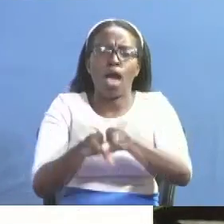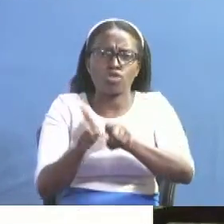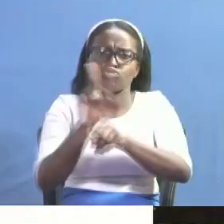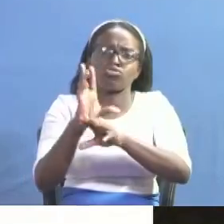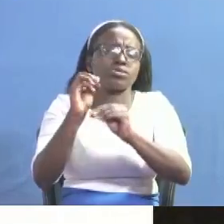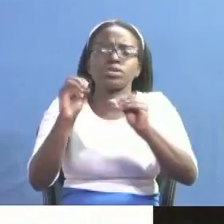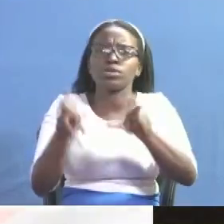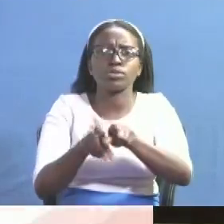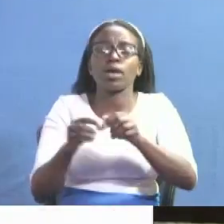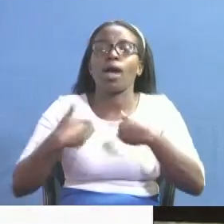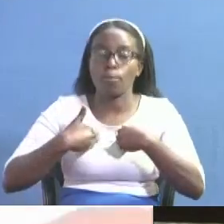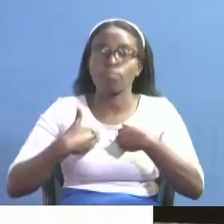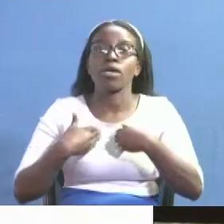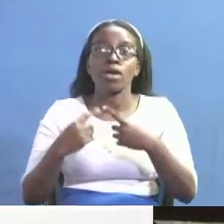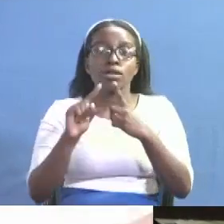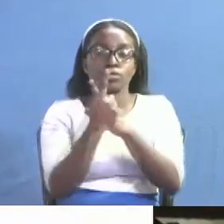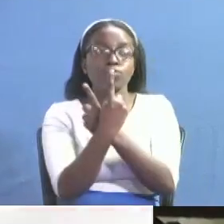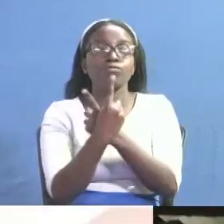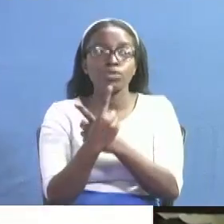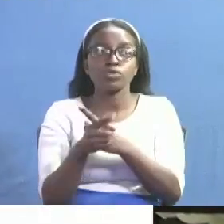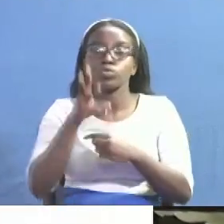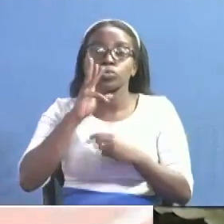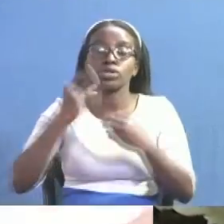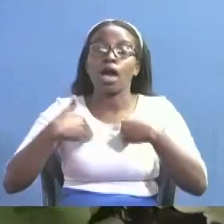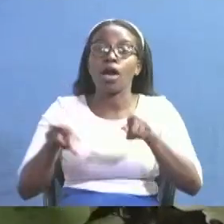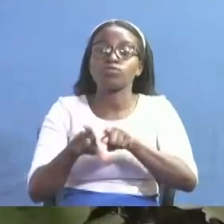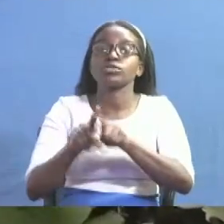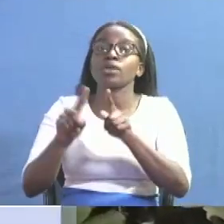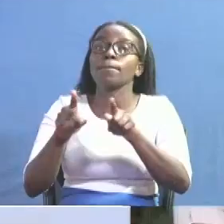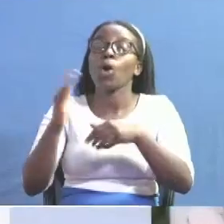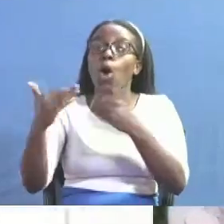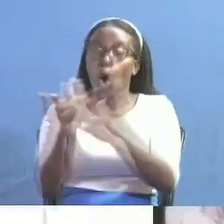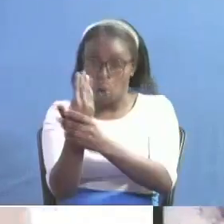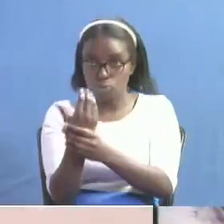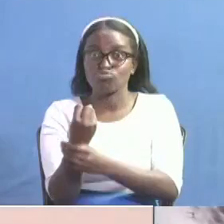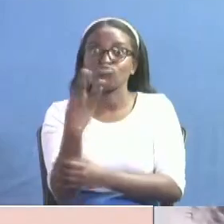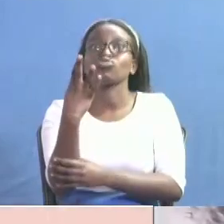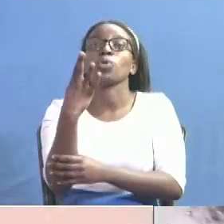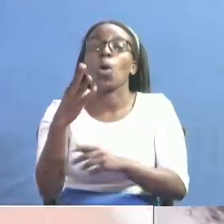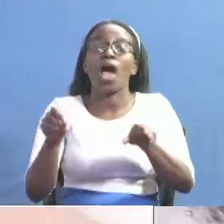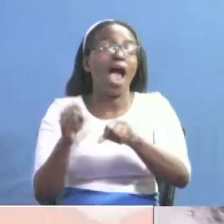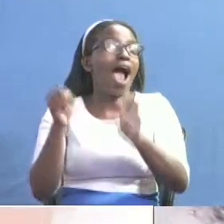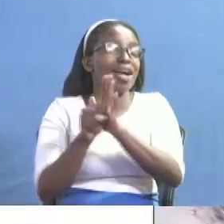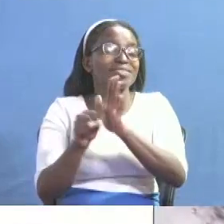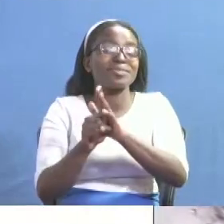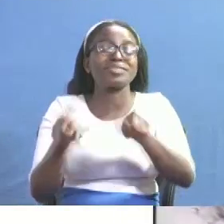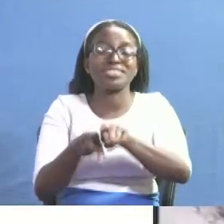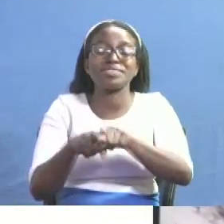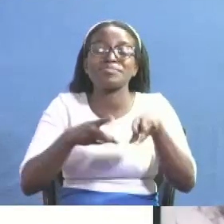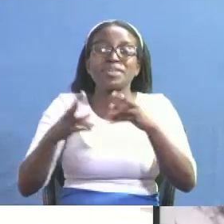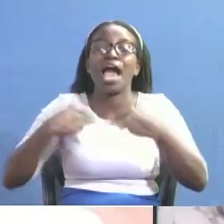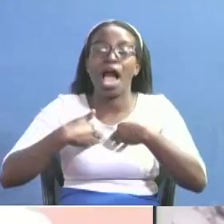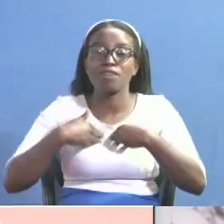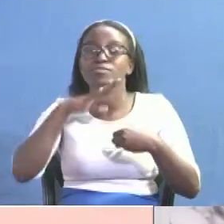samaki, mbinu ambazo si tu zinahifadhi maji bali pia ni za kiuchumi zaidi. Njia aquaponics, kutumia uchafu wa samaki